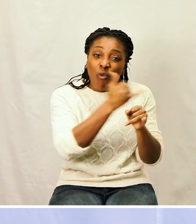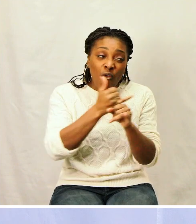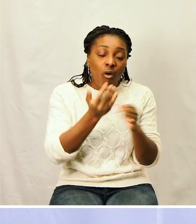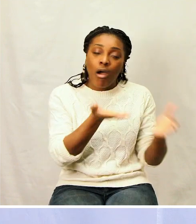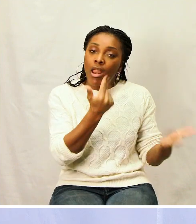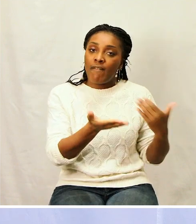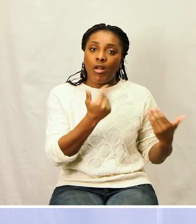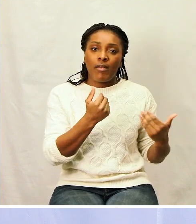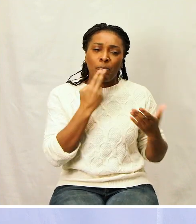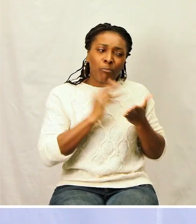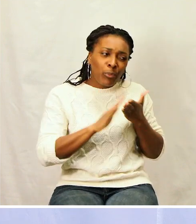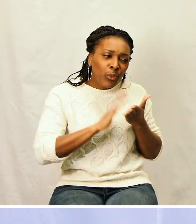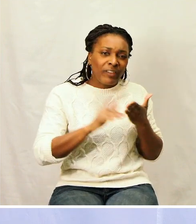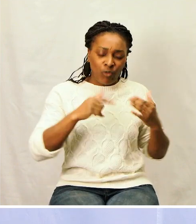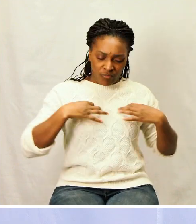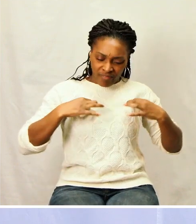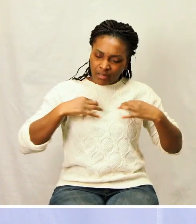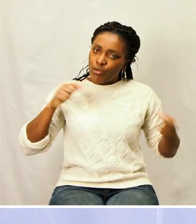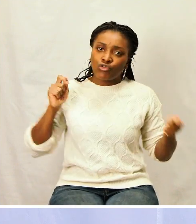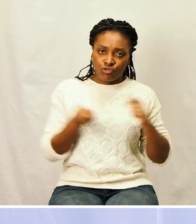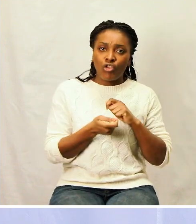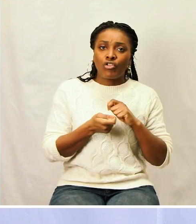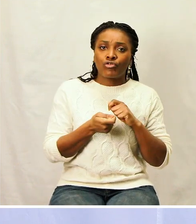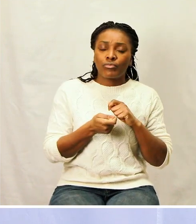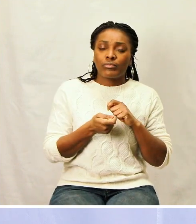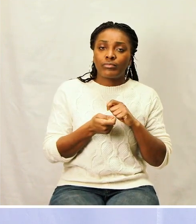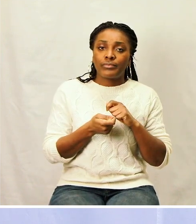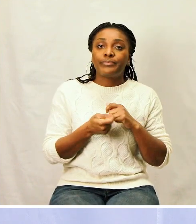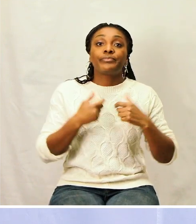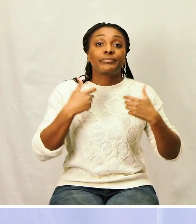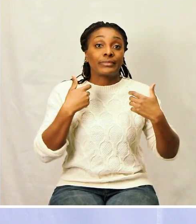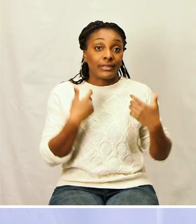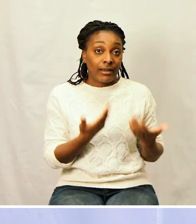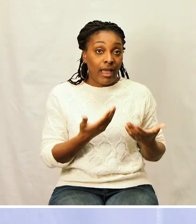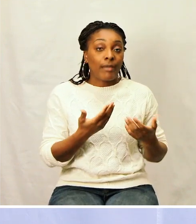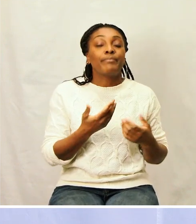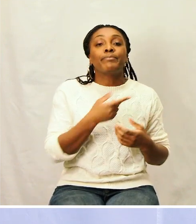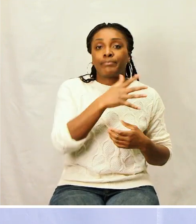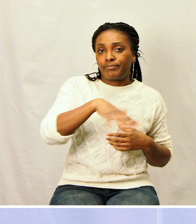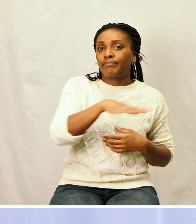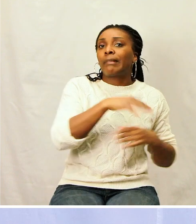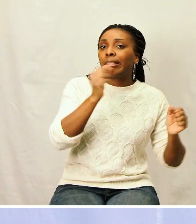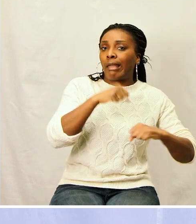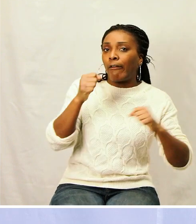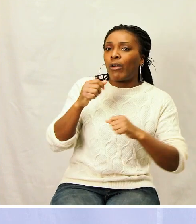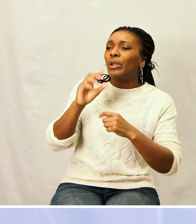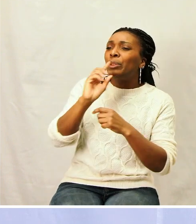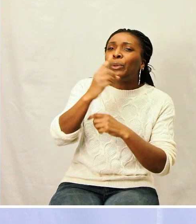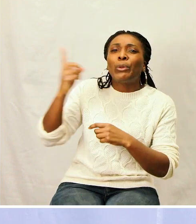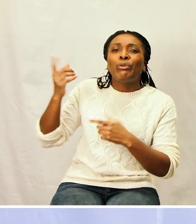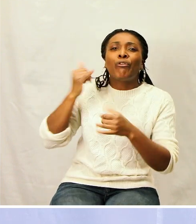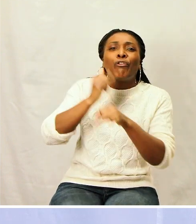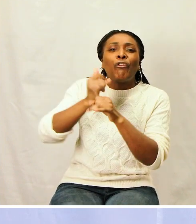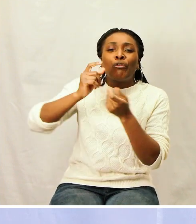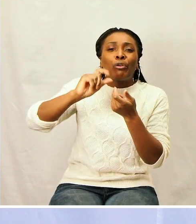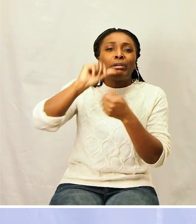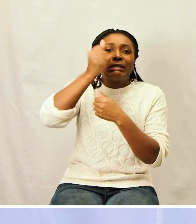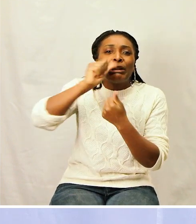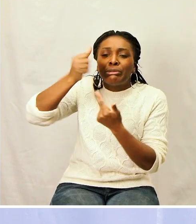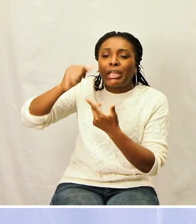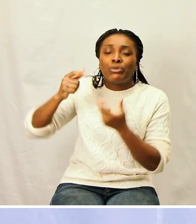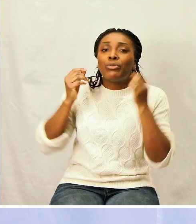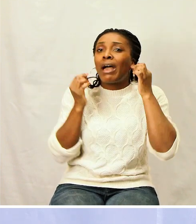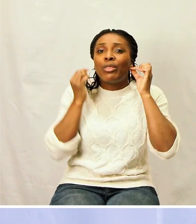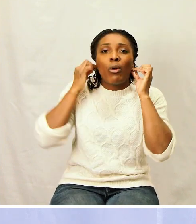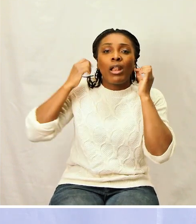purifiez-vous et changez de vêtements il donnèrent à Jacob tous les dieux étrangers qui étaient entre leurs mains et les anneaux qui étaient à